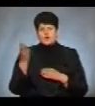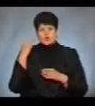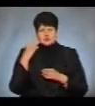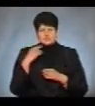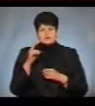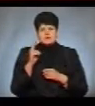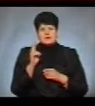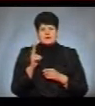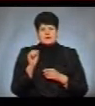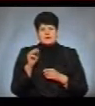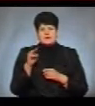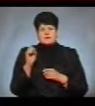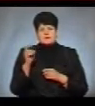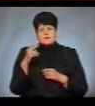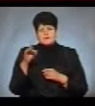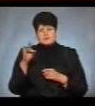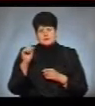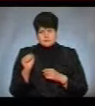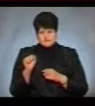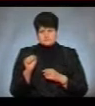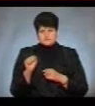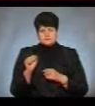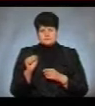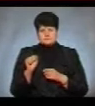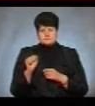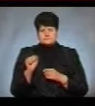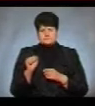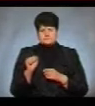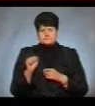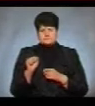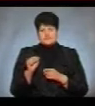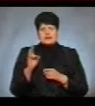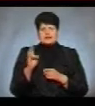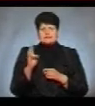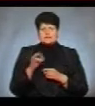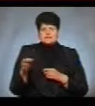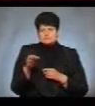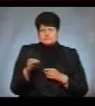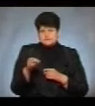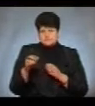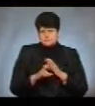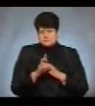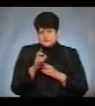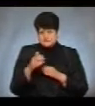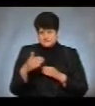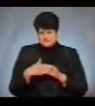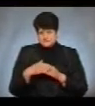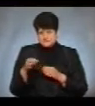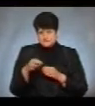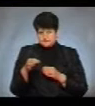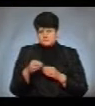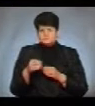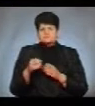домініканський костел, де зараз архікатедральний собор і наставна церква над озером. Це теж